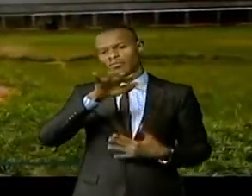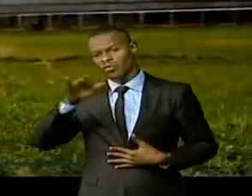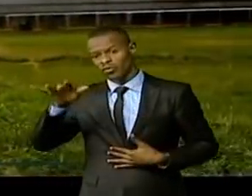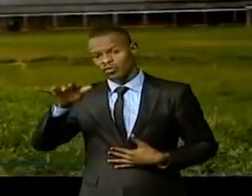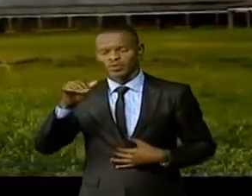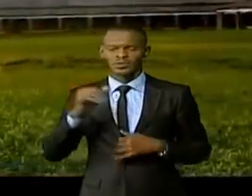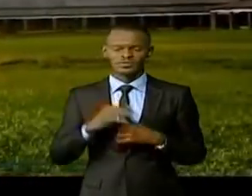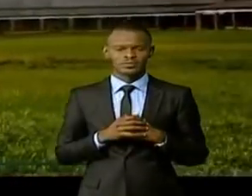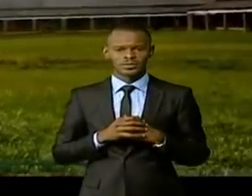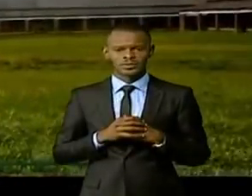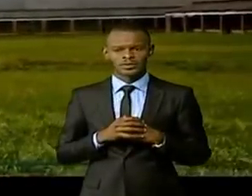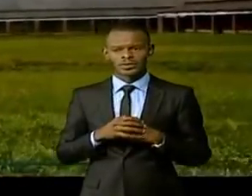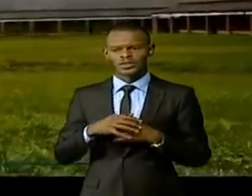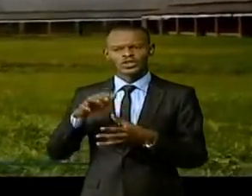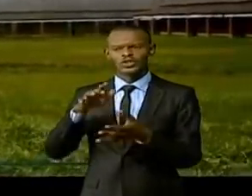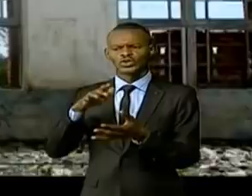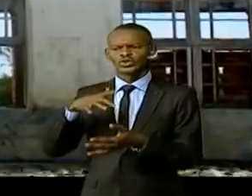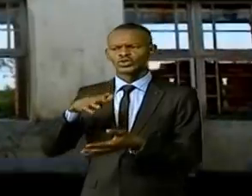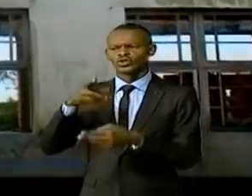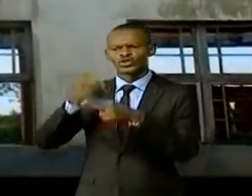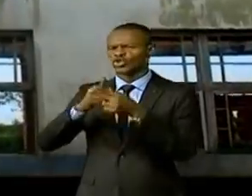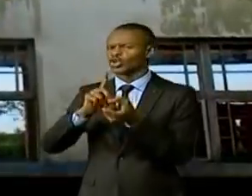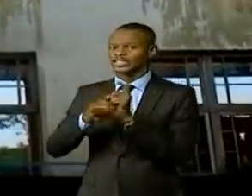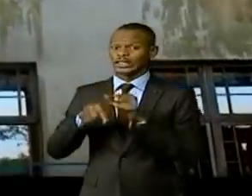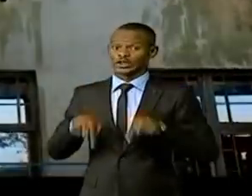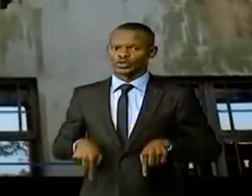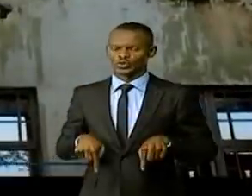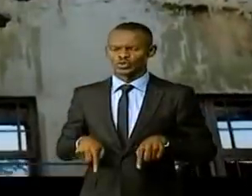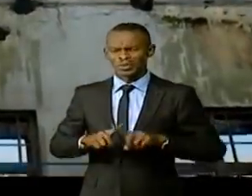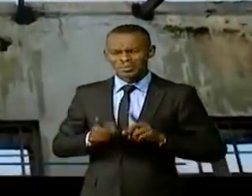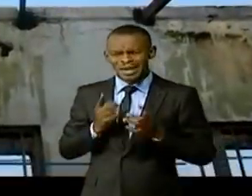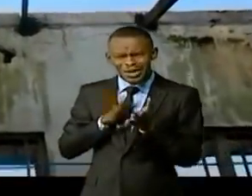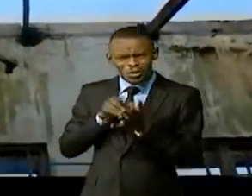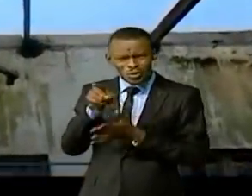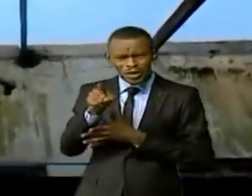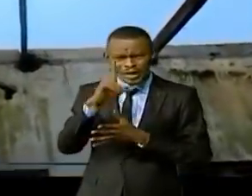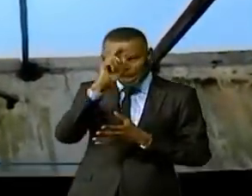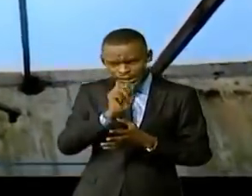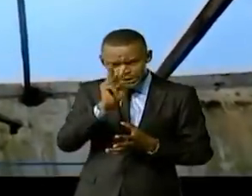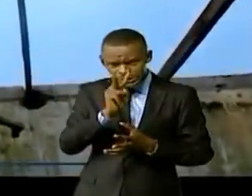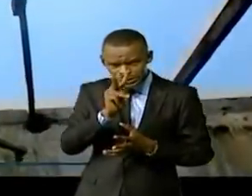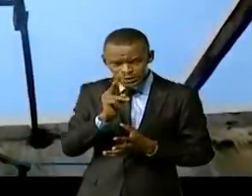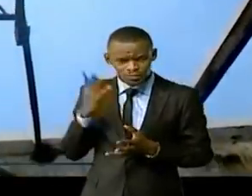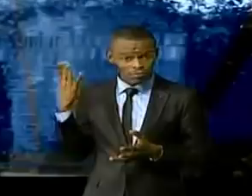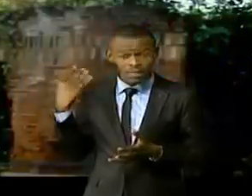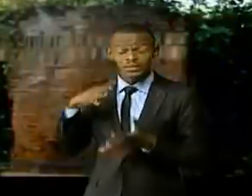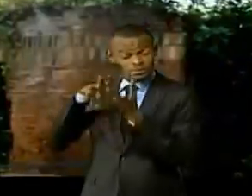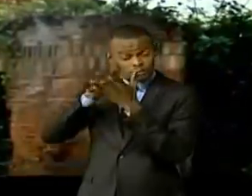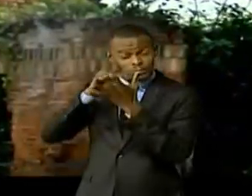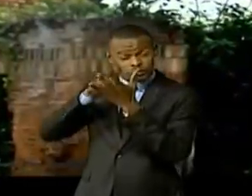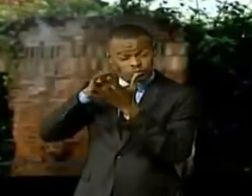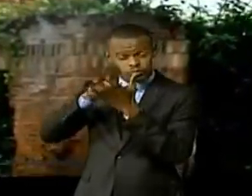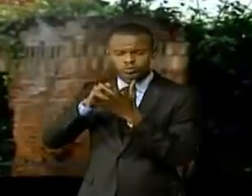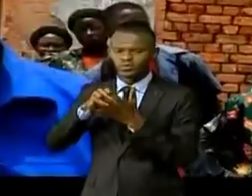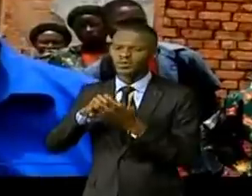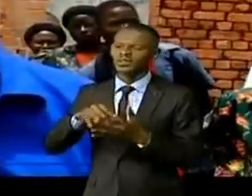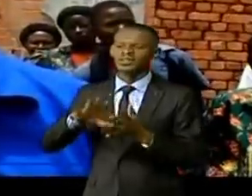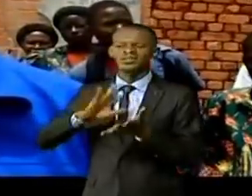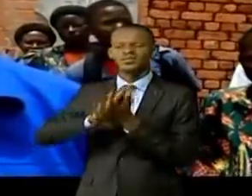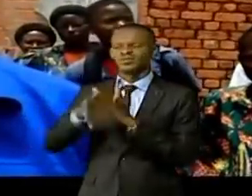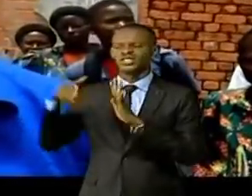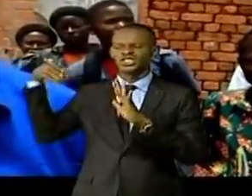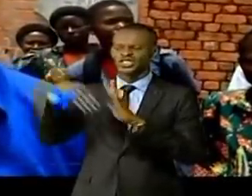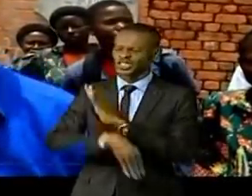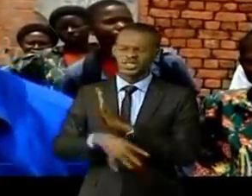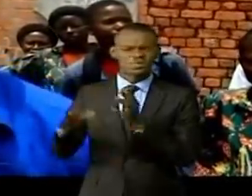nos jours Institut Moutou. Ses grands bijoux étant à nos jours abandonnés à son propre triste sort et se trouve dans un état de délabrement très avancé. Vous